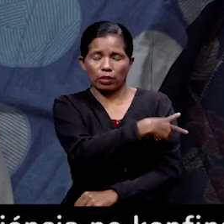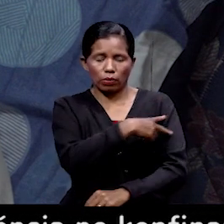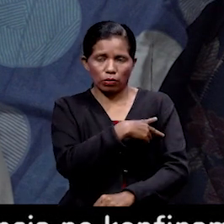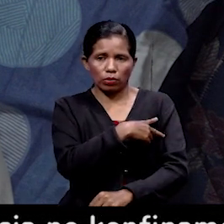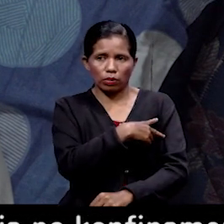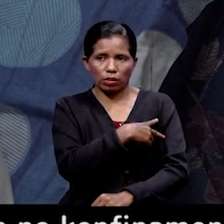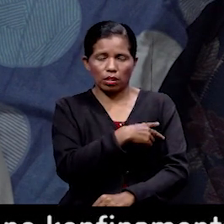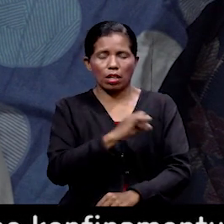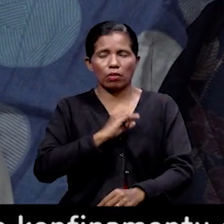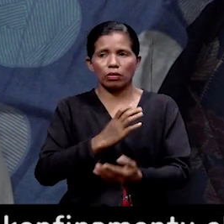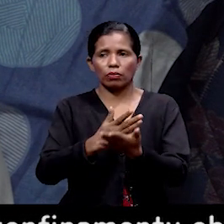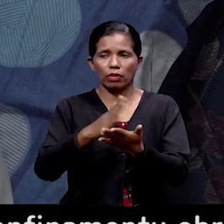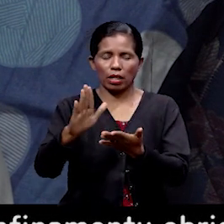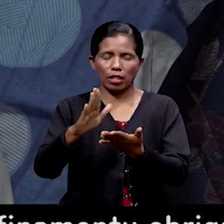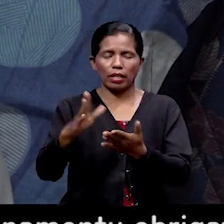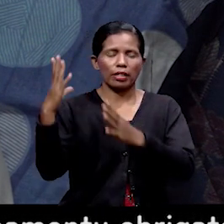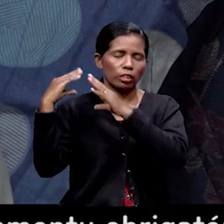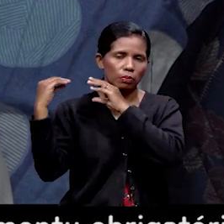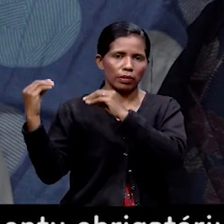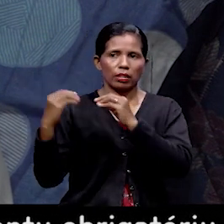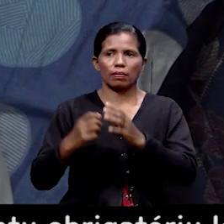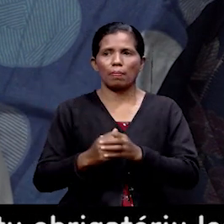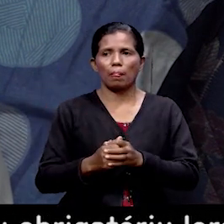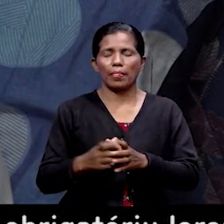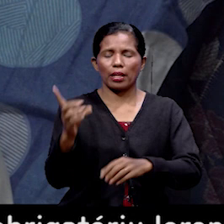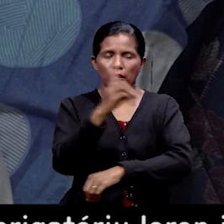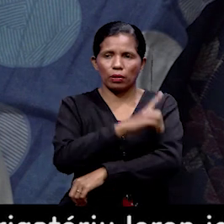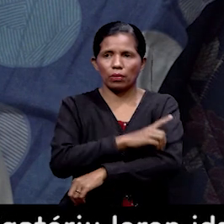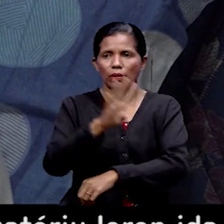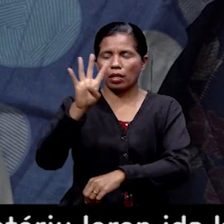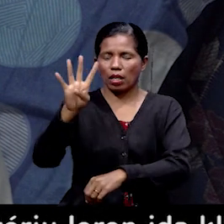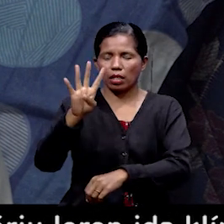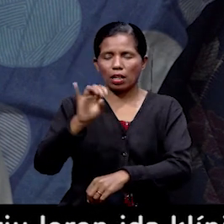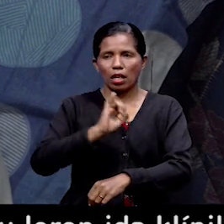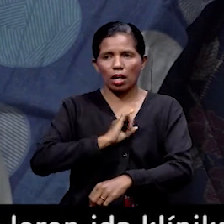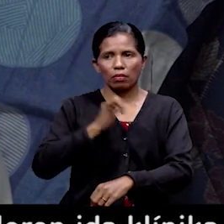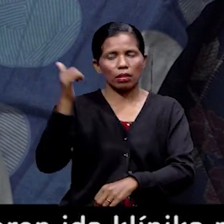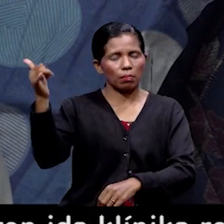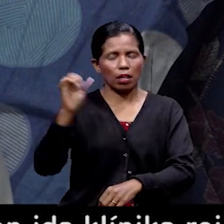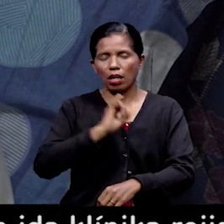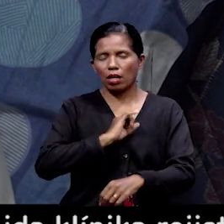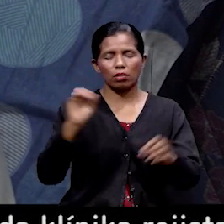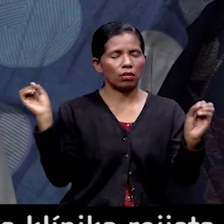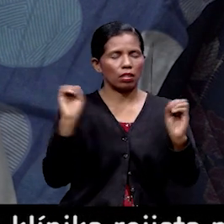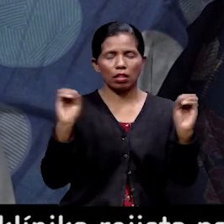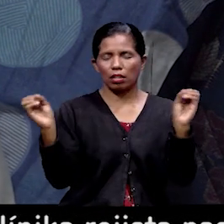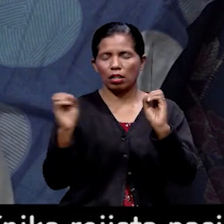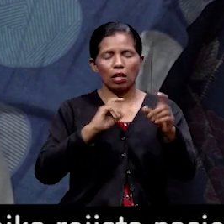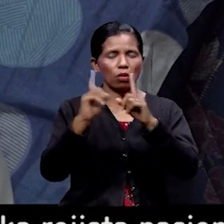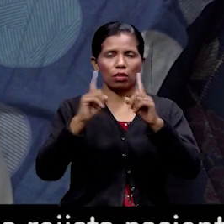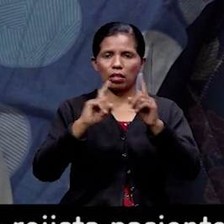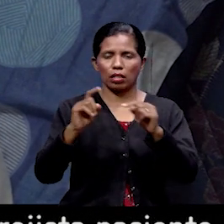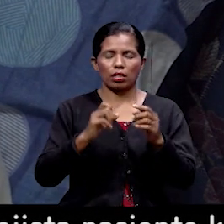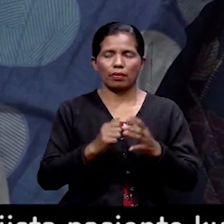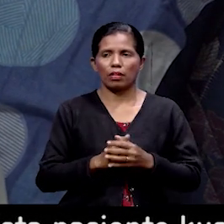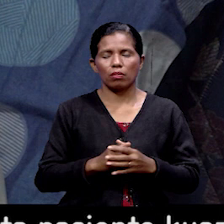fa experiencia haro run na sata ma be kwaze kloron hat kloron lima ha hen ba ha ula sadar ha sa ing ba na ye consciente